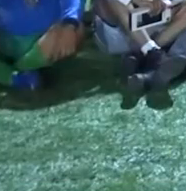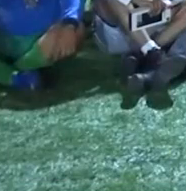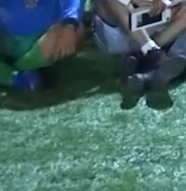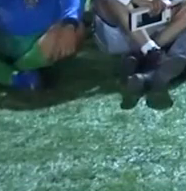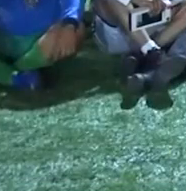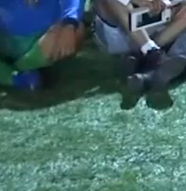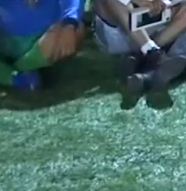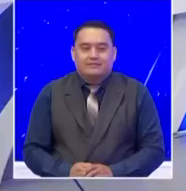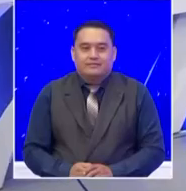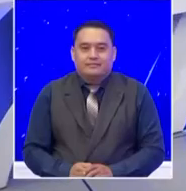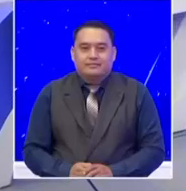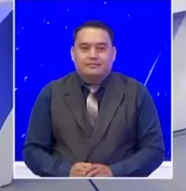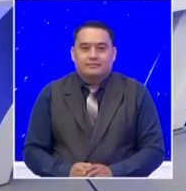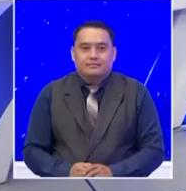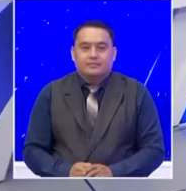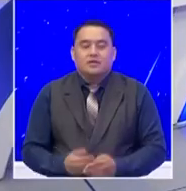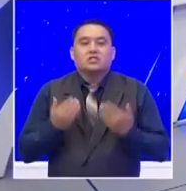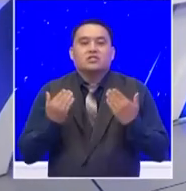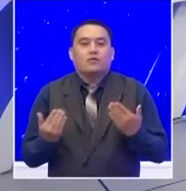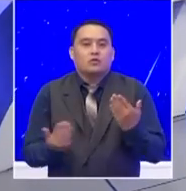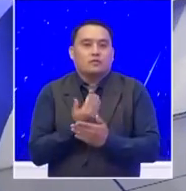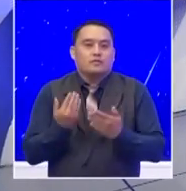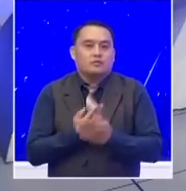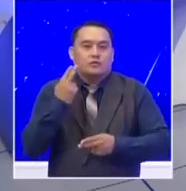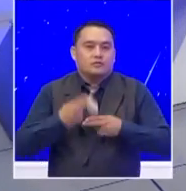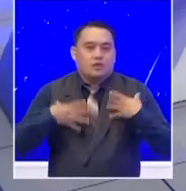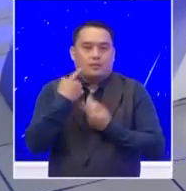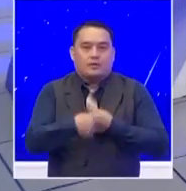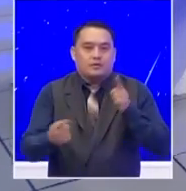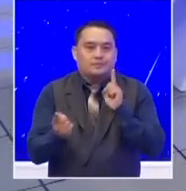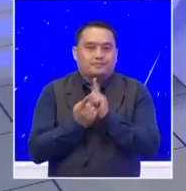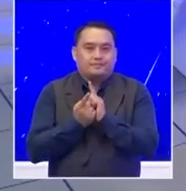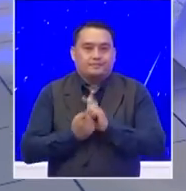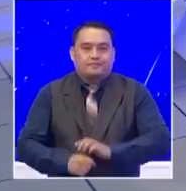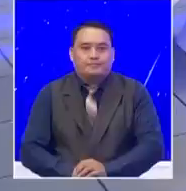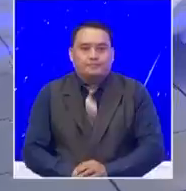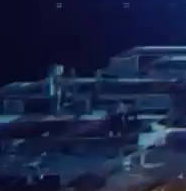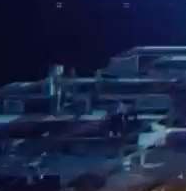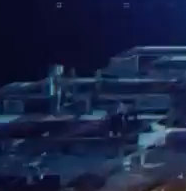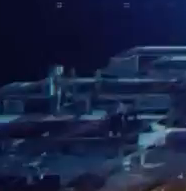Талдыкурган. На сегодня у меня все. Приятных выходных. До свидания.